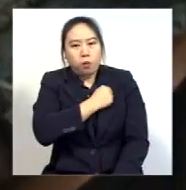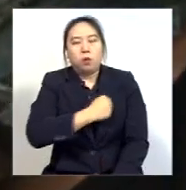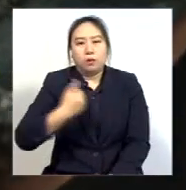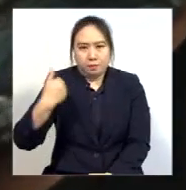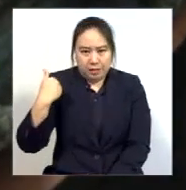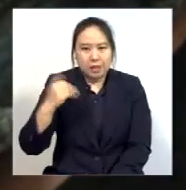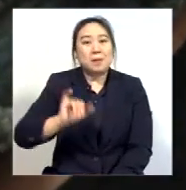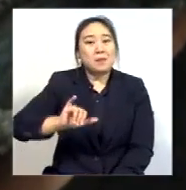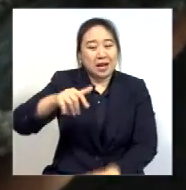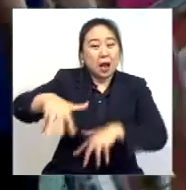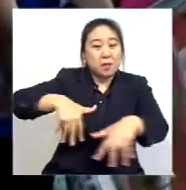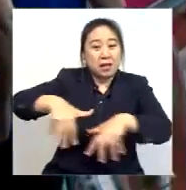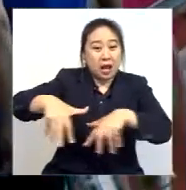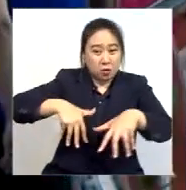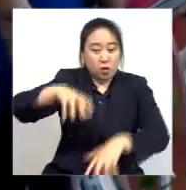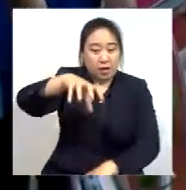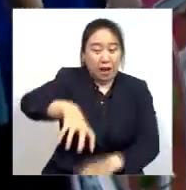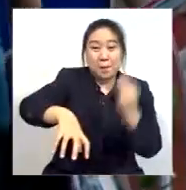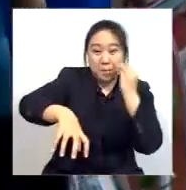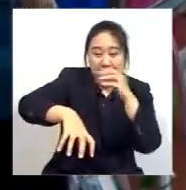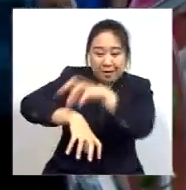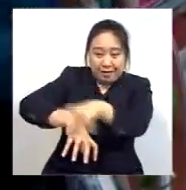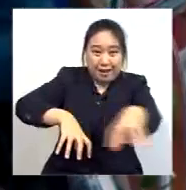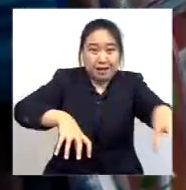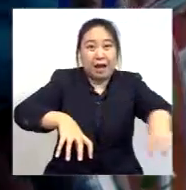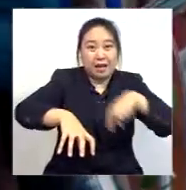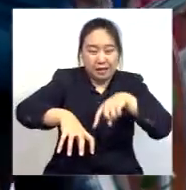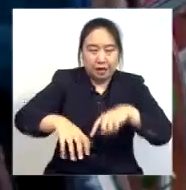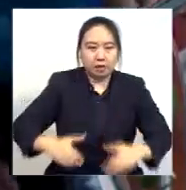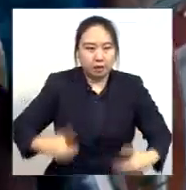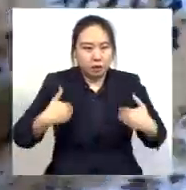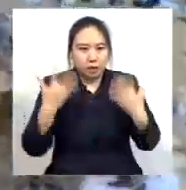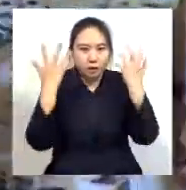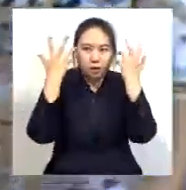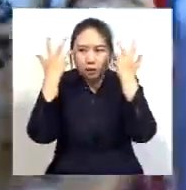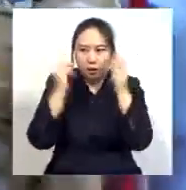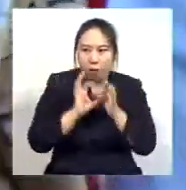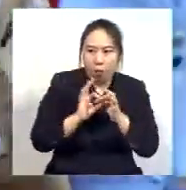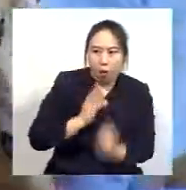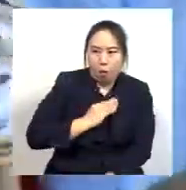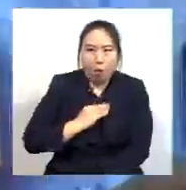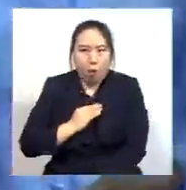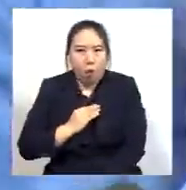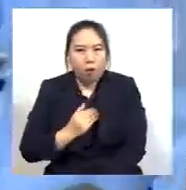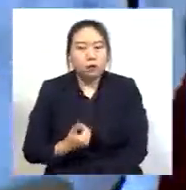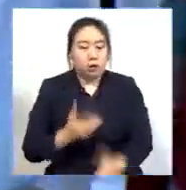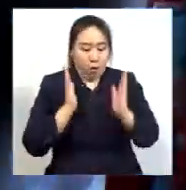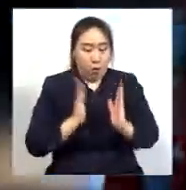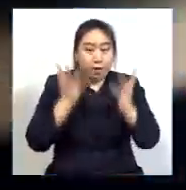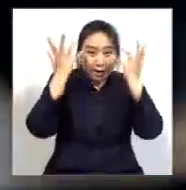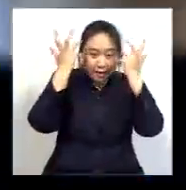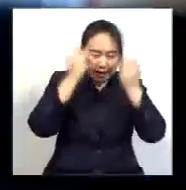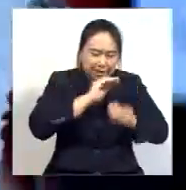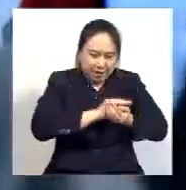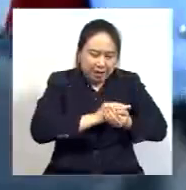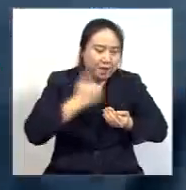พื้นที่เนี่ยเขาเกิดความกังวลในการใช้ชีวิตประจำวันส่วนคนที่กำลังเครียดๆอยู ่ แล้วมาเห็นภาพเหตุการณ์ภาพลักษ